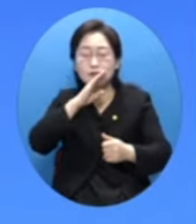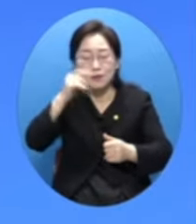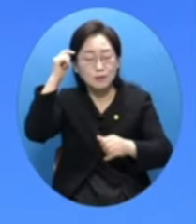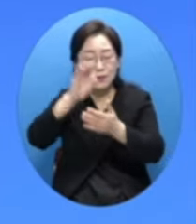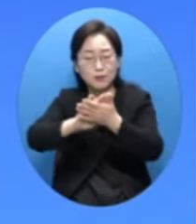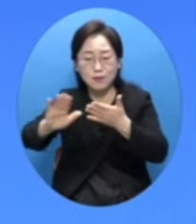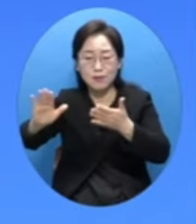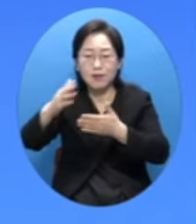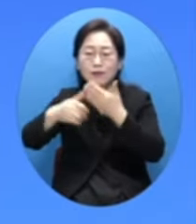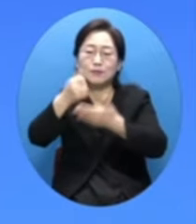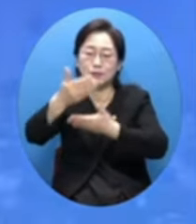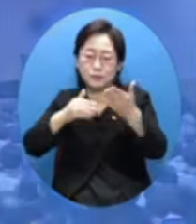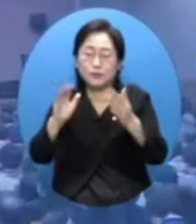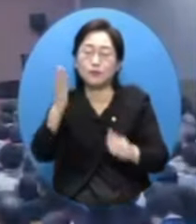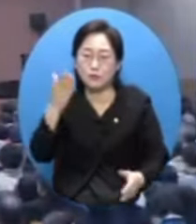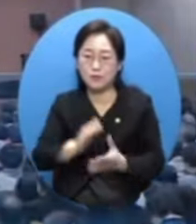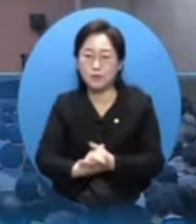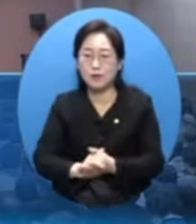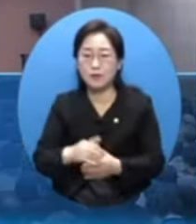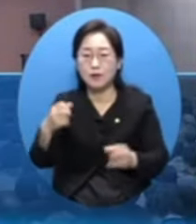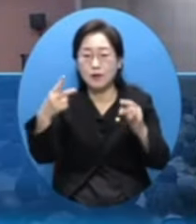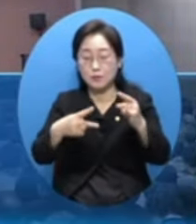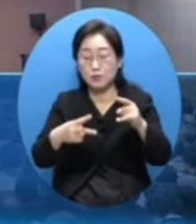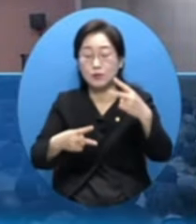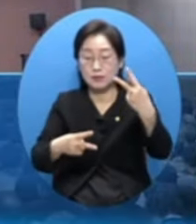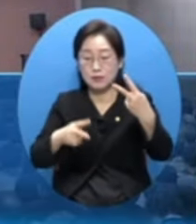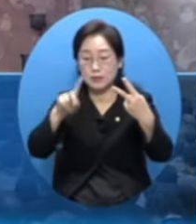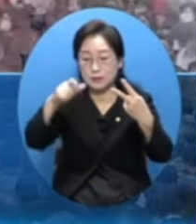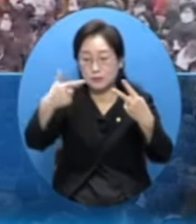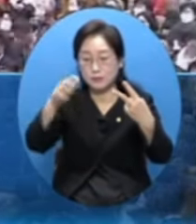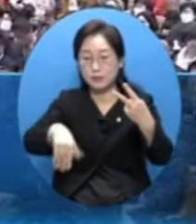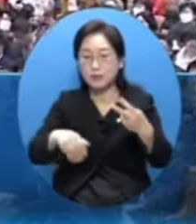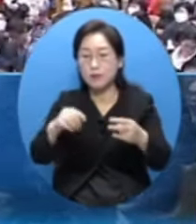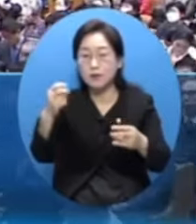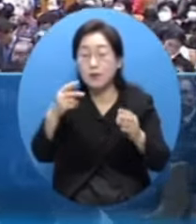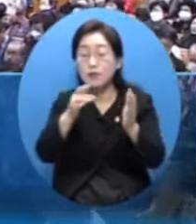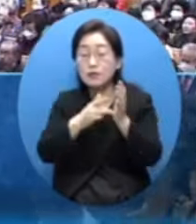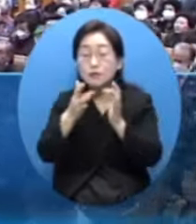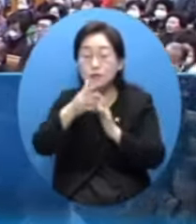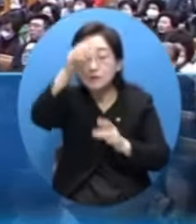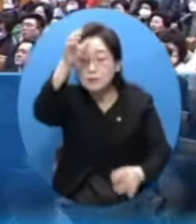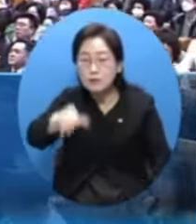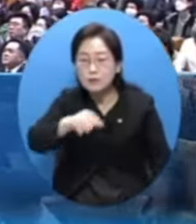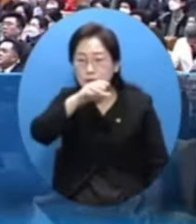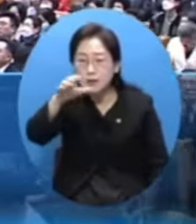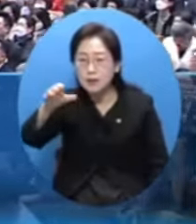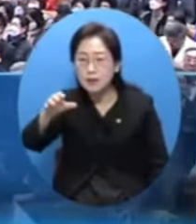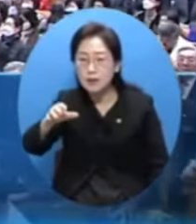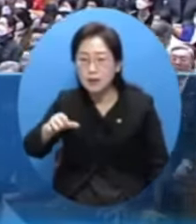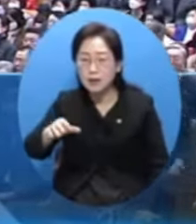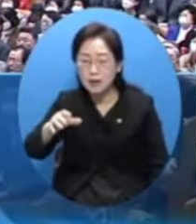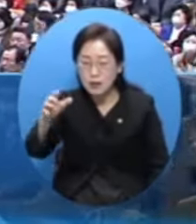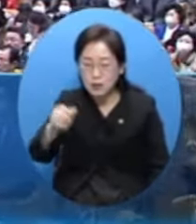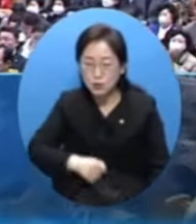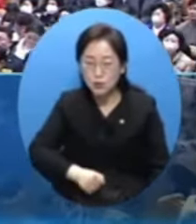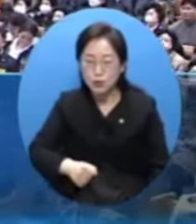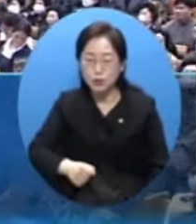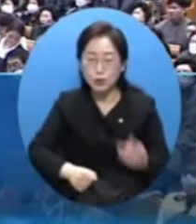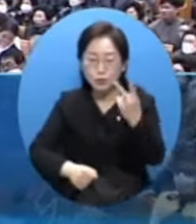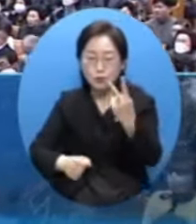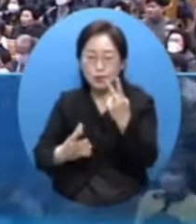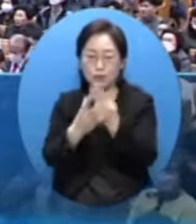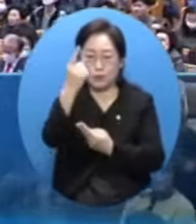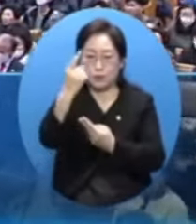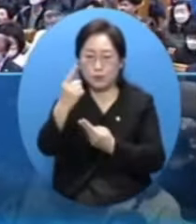것입니다 에베소서 2장 16절 10절을 설명합니다 또 십자가로이 둘을 한 몸으로 하나님과 화목하게 하려 하심이라